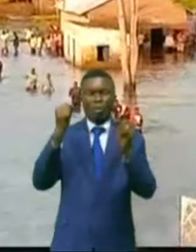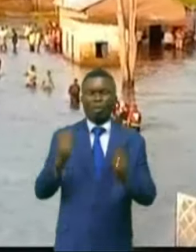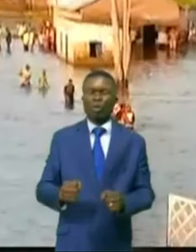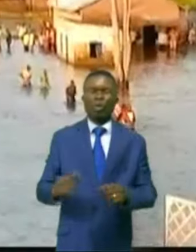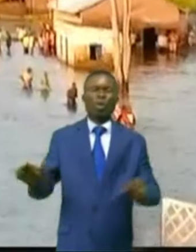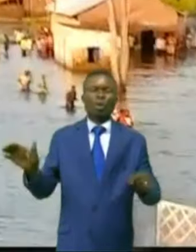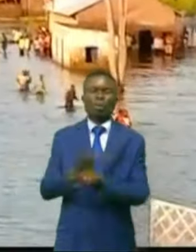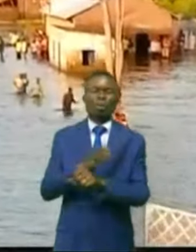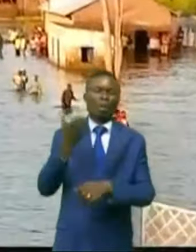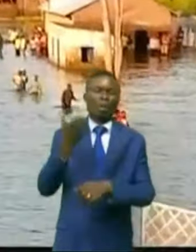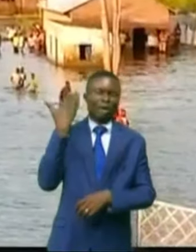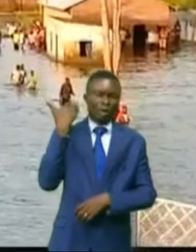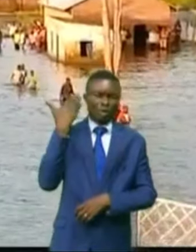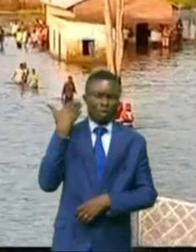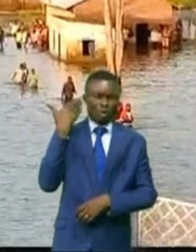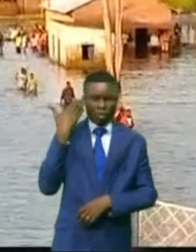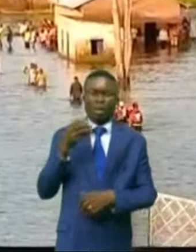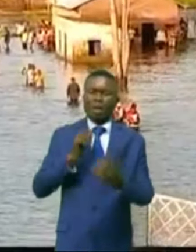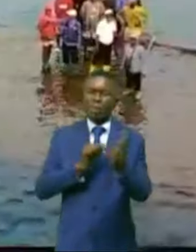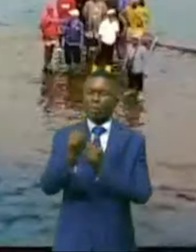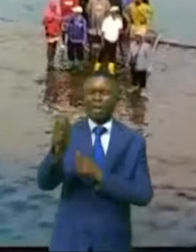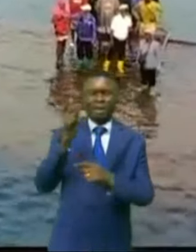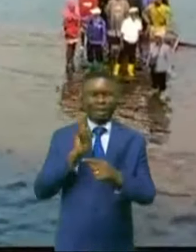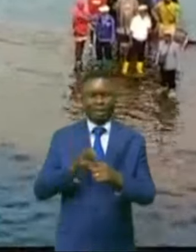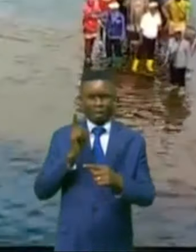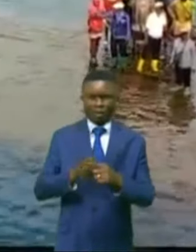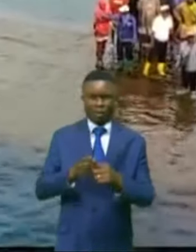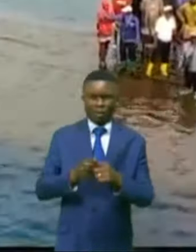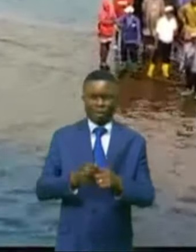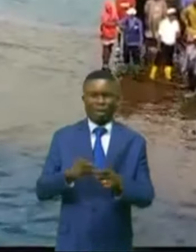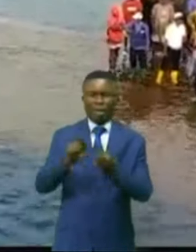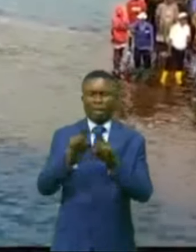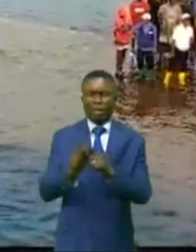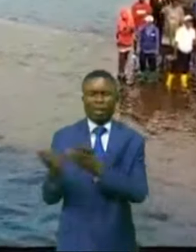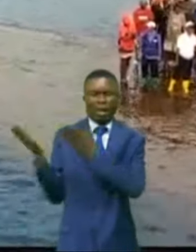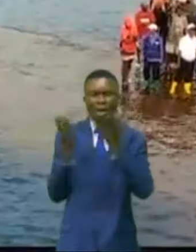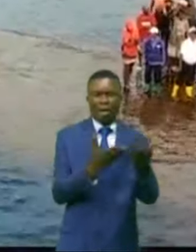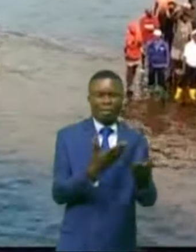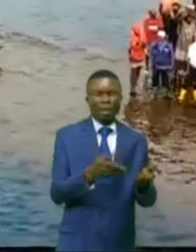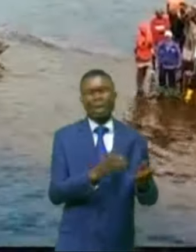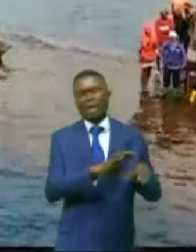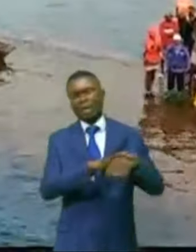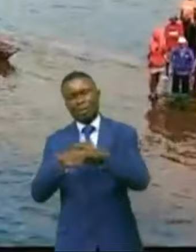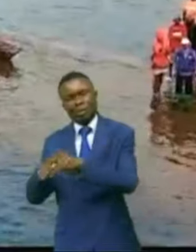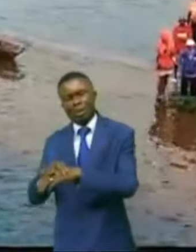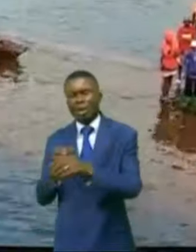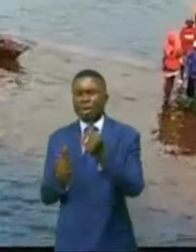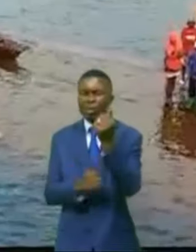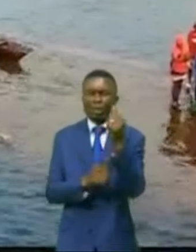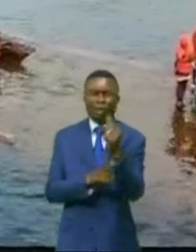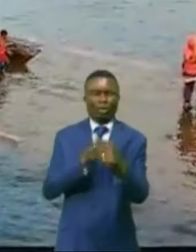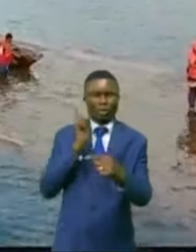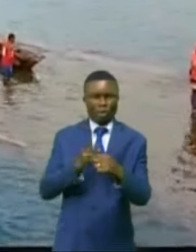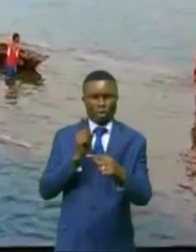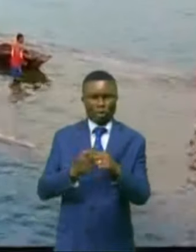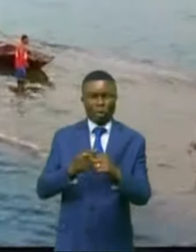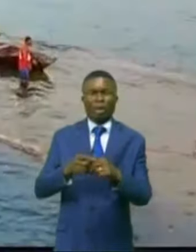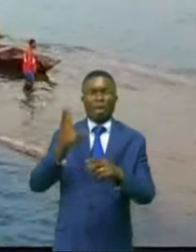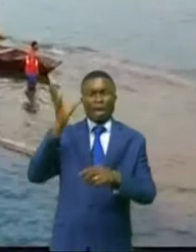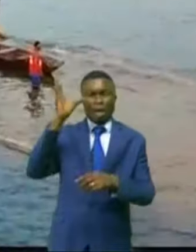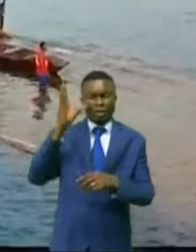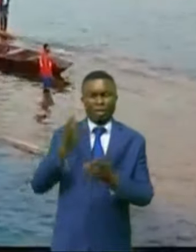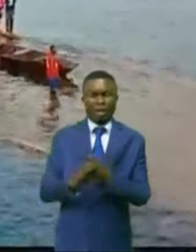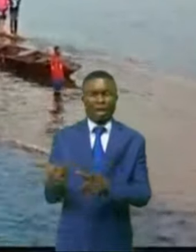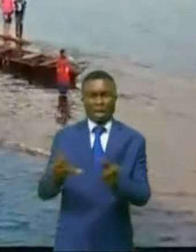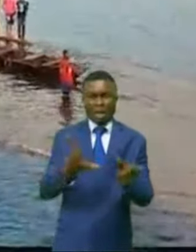englouti dans les eaux, rendant ainsi difficile l'embarquement et le débarquement des personnes et des marchandises. Si à Kalemie c'est le lac